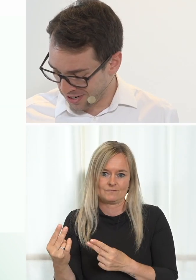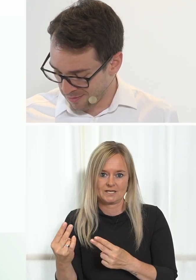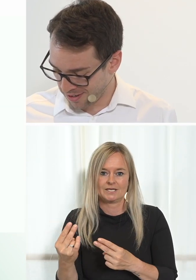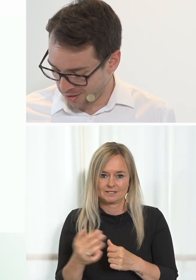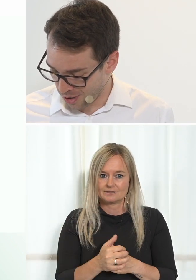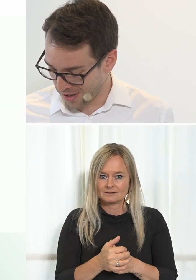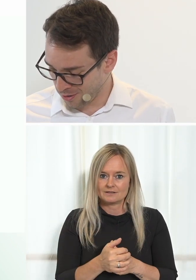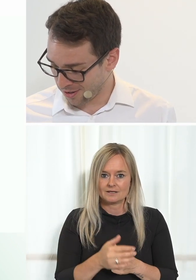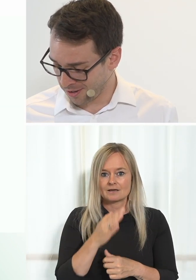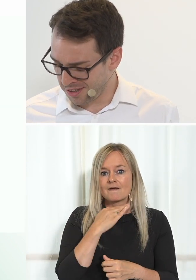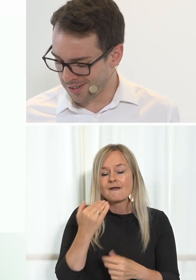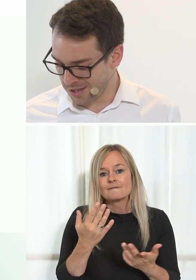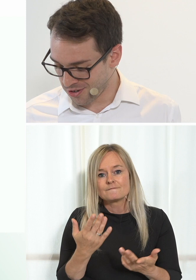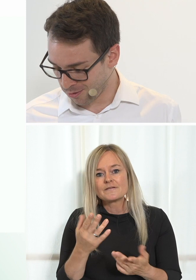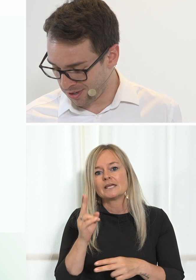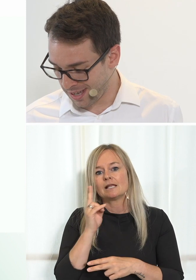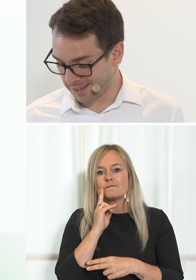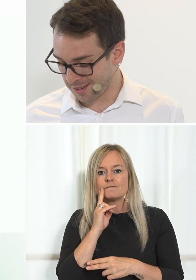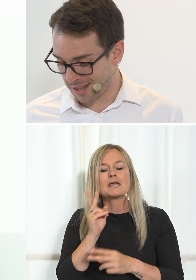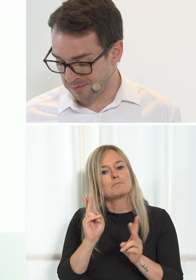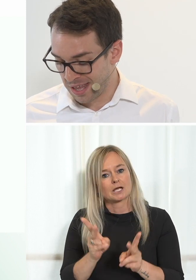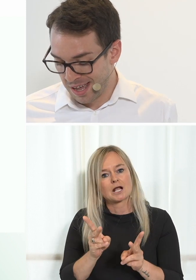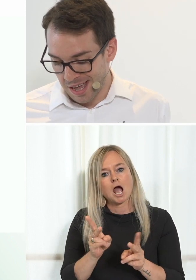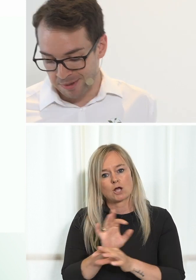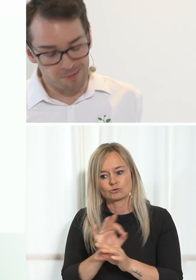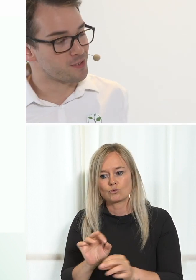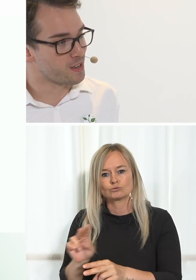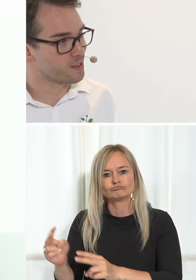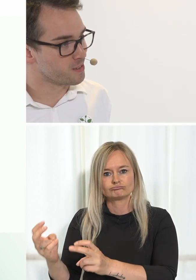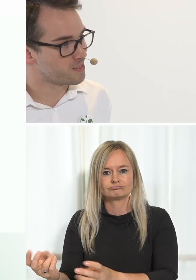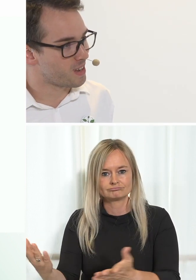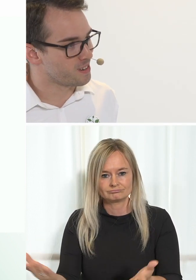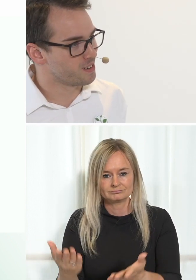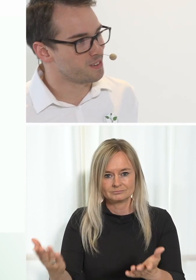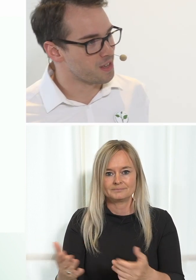für Unternehmen, die sich dort auch in diese Nische gut hineingesetzt haben. Aber jetzt haben zwei